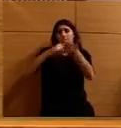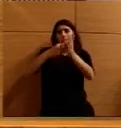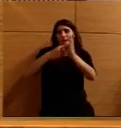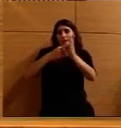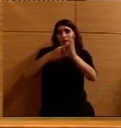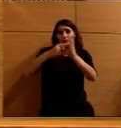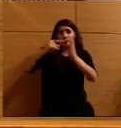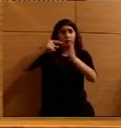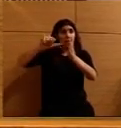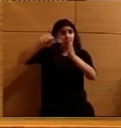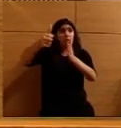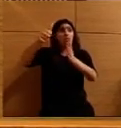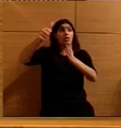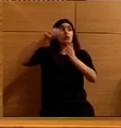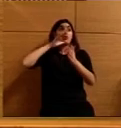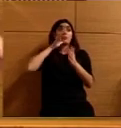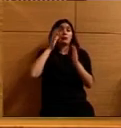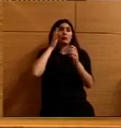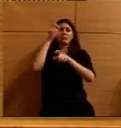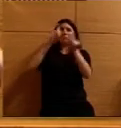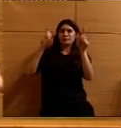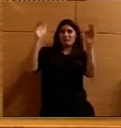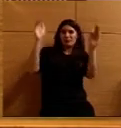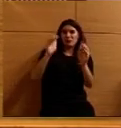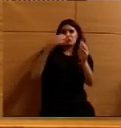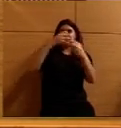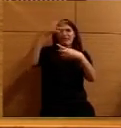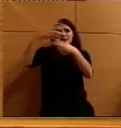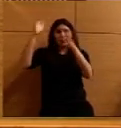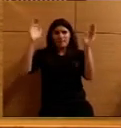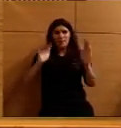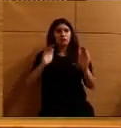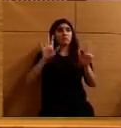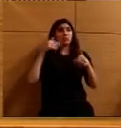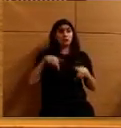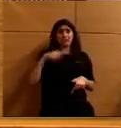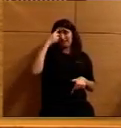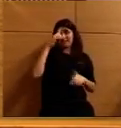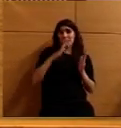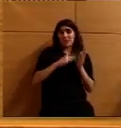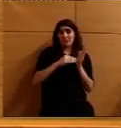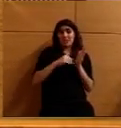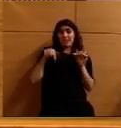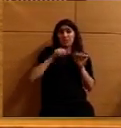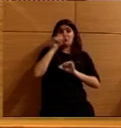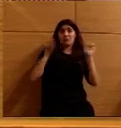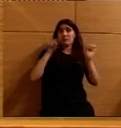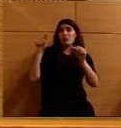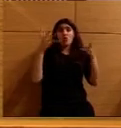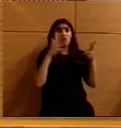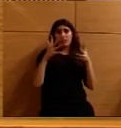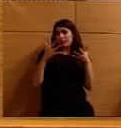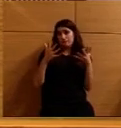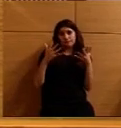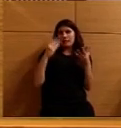plans de vols, alguns, perquè sí que té menys densitat d'edificació, però sabem que així, anem a preparar-ho tot, però sabem que així, i això està coordinat